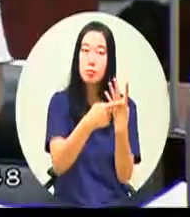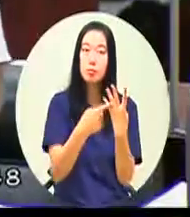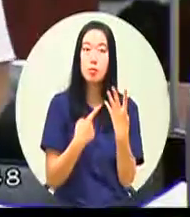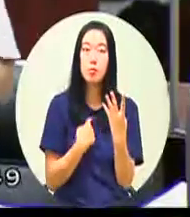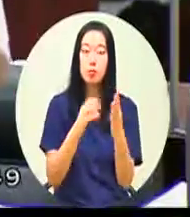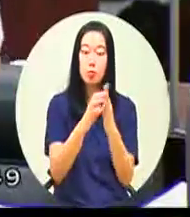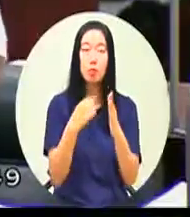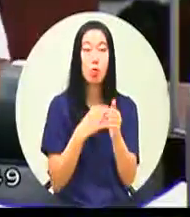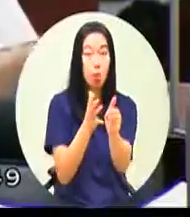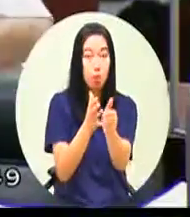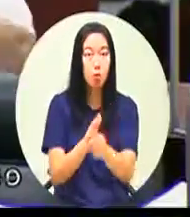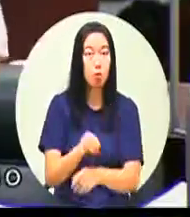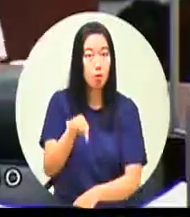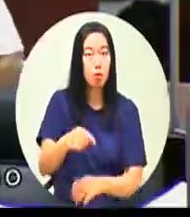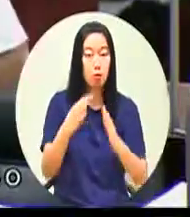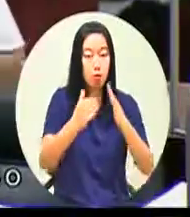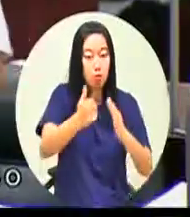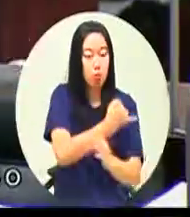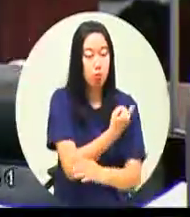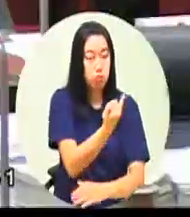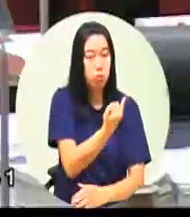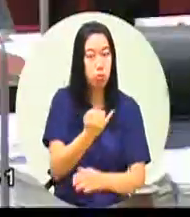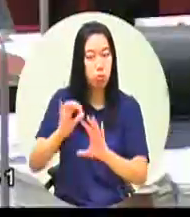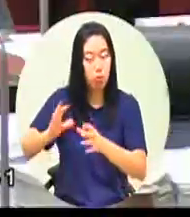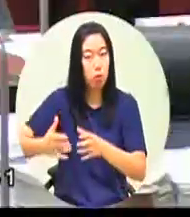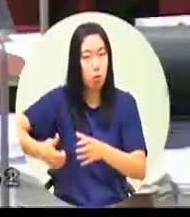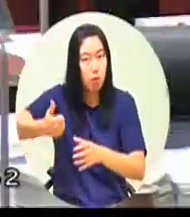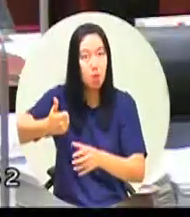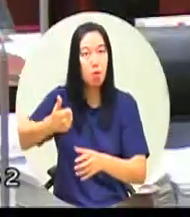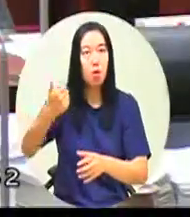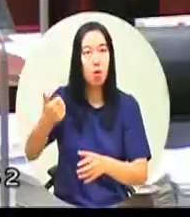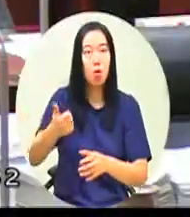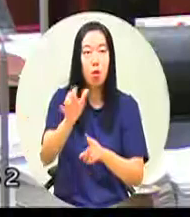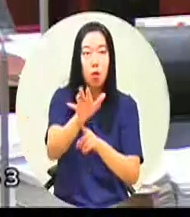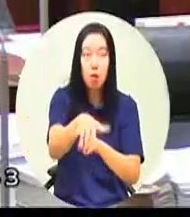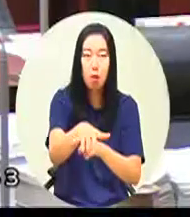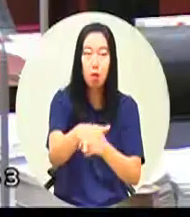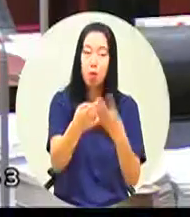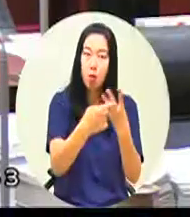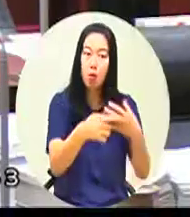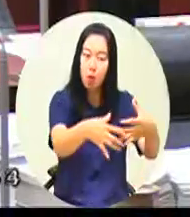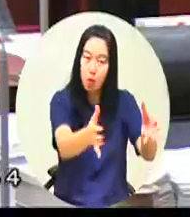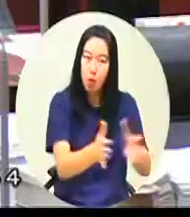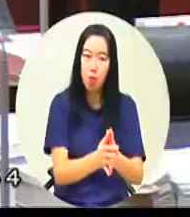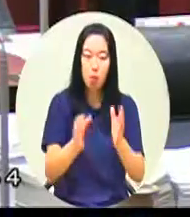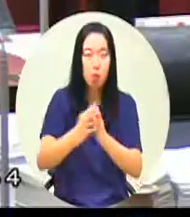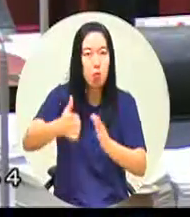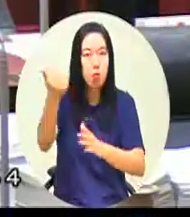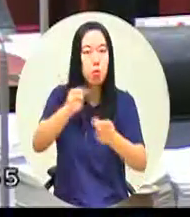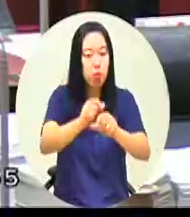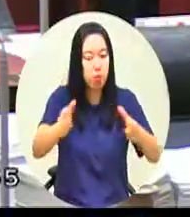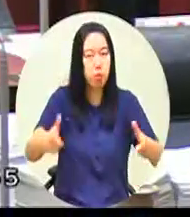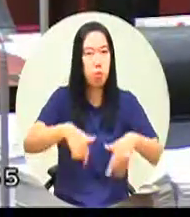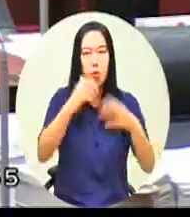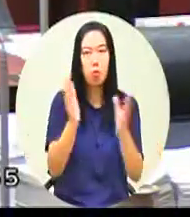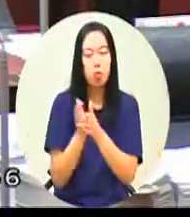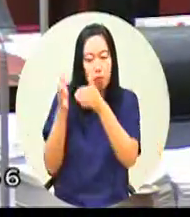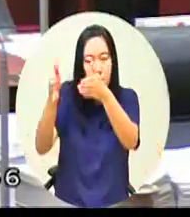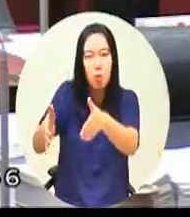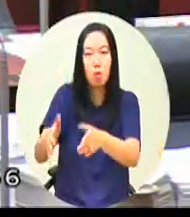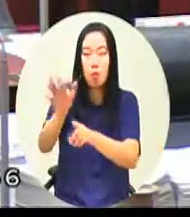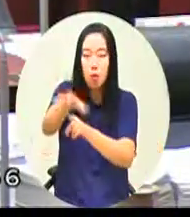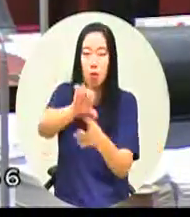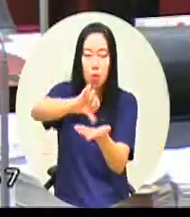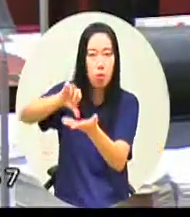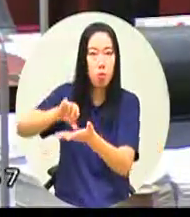哦，包括市长也好，总统也好，包括咱农业局的团队也好，局长也好哈，要拢来关心到这农业的问题